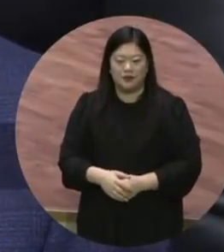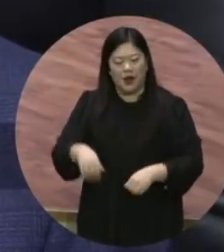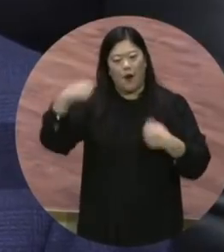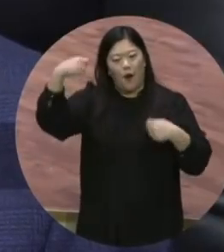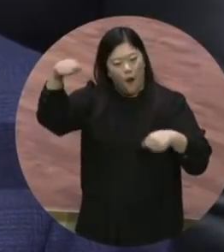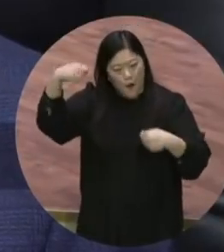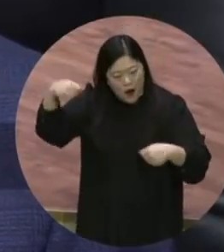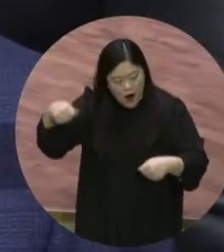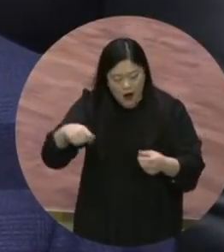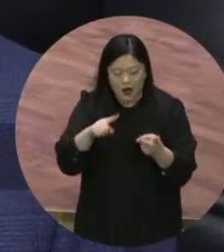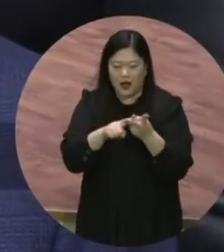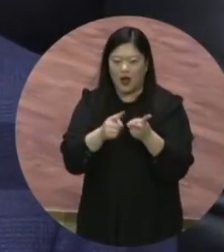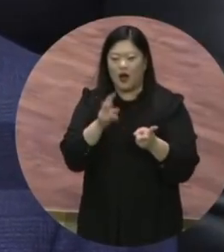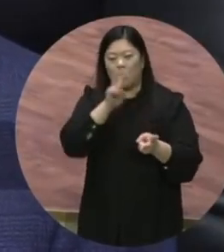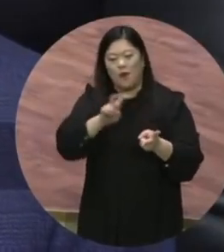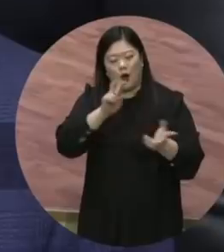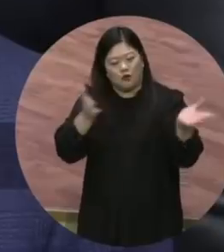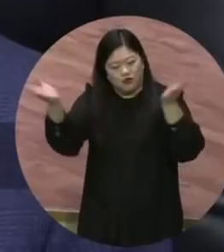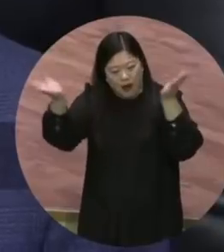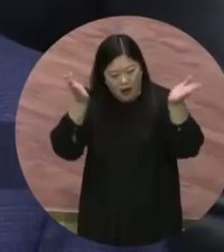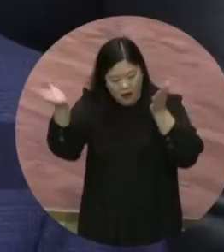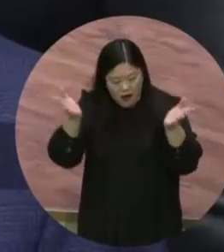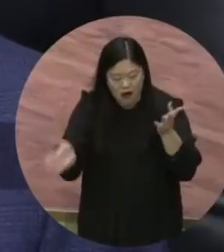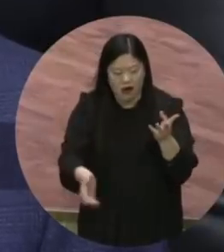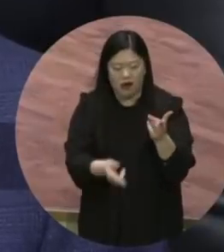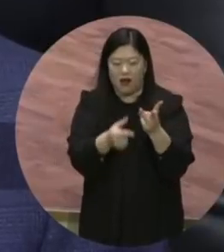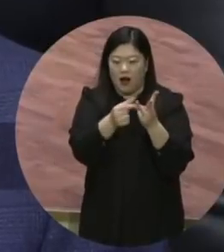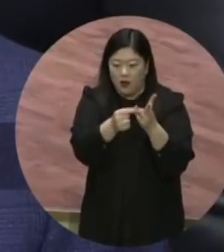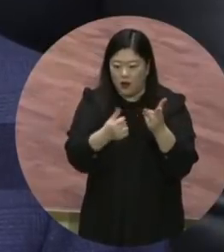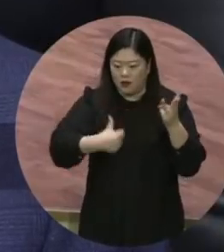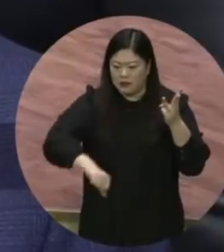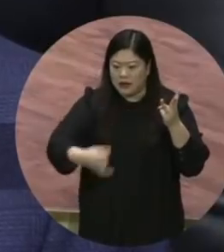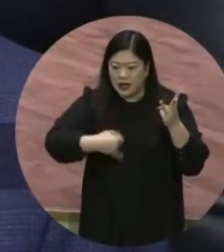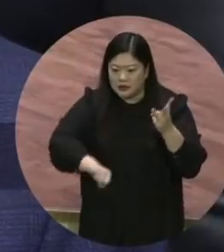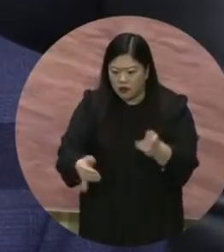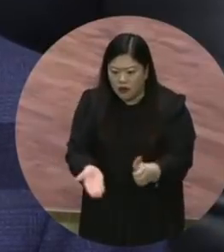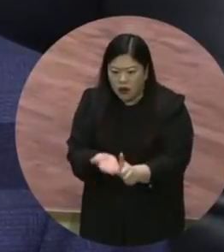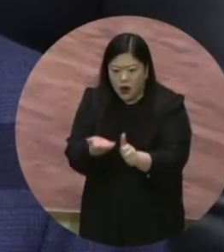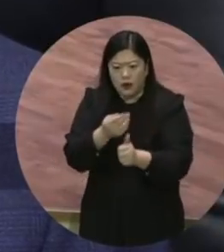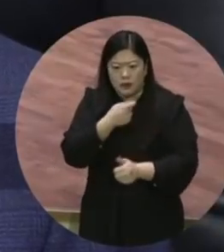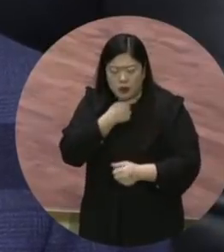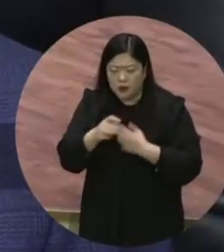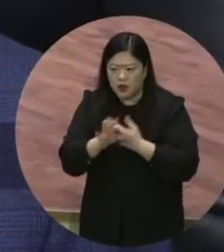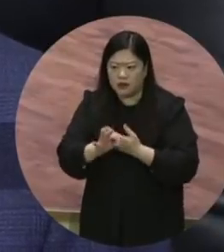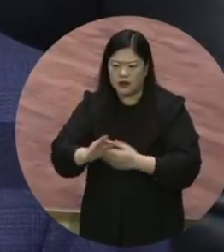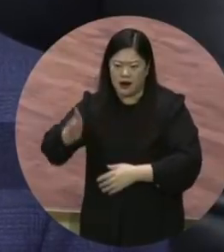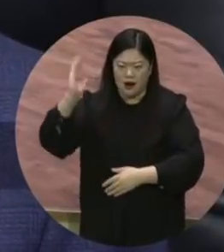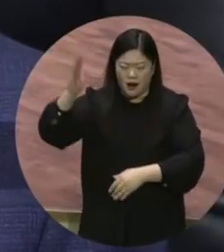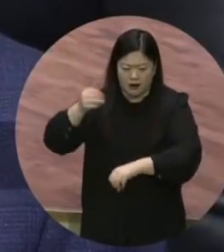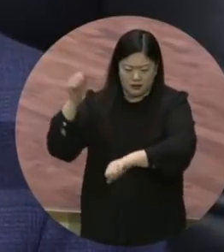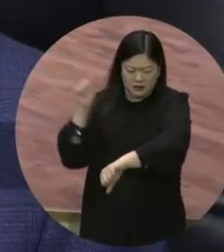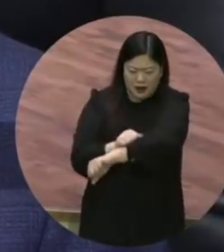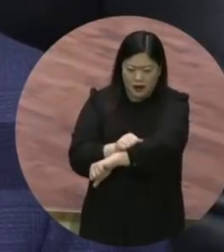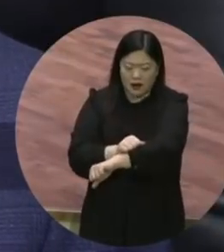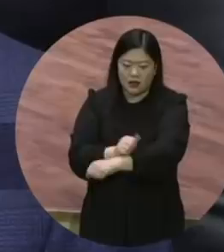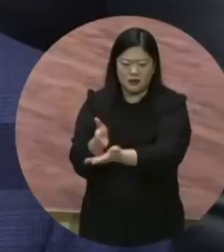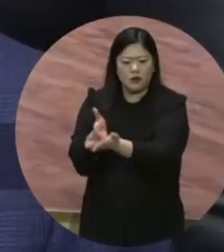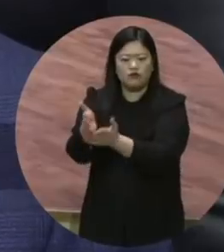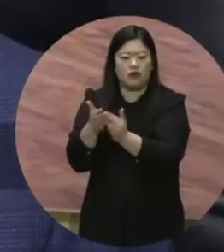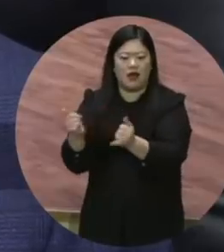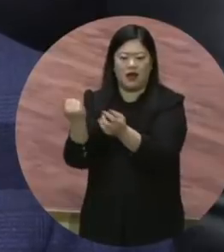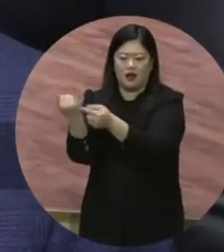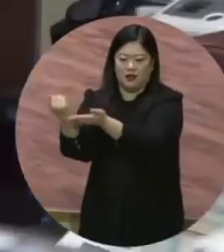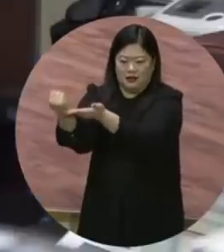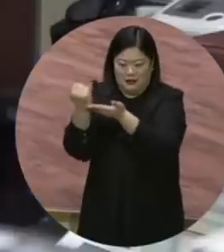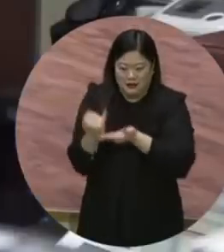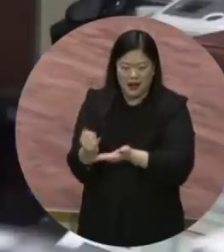있고 뮤지컬도 있고 또 자녀들 양육을 위한 또 전문가가 와서 그리고 또 강의도 있고